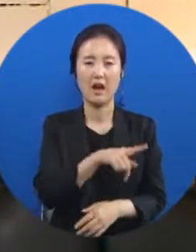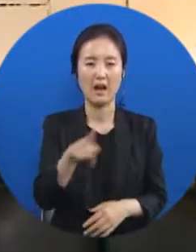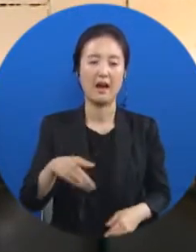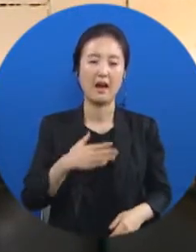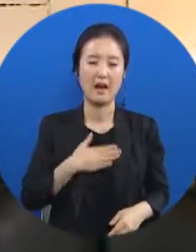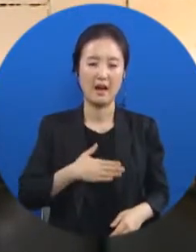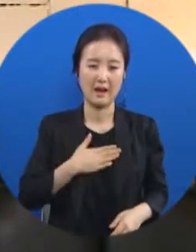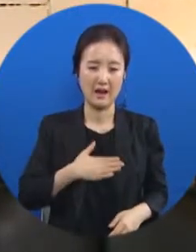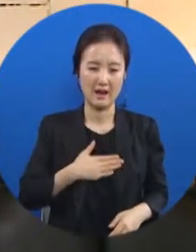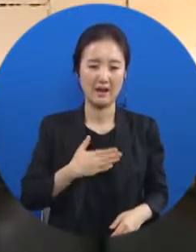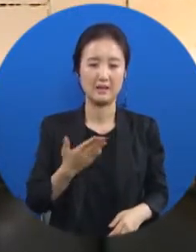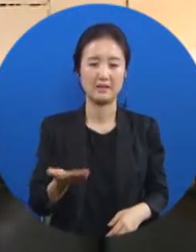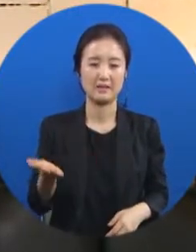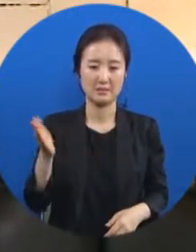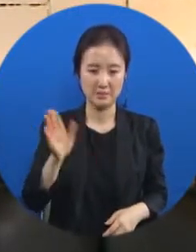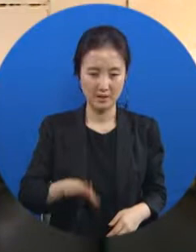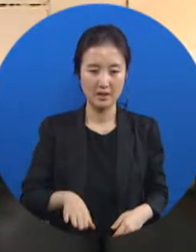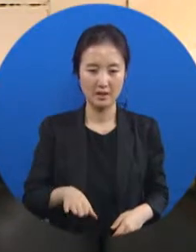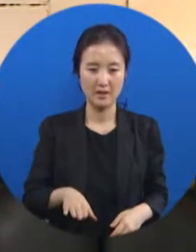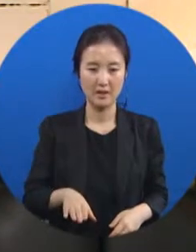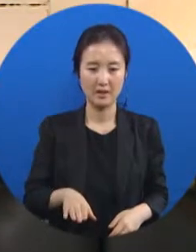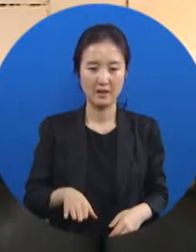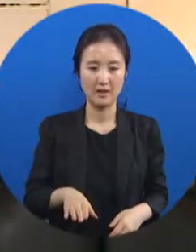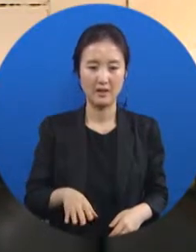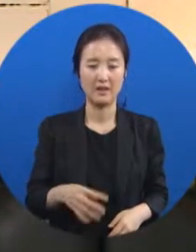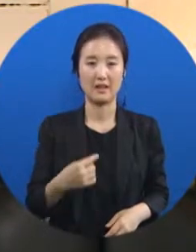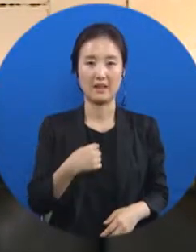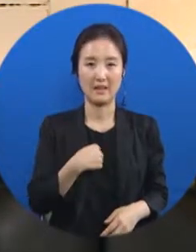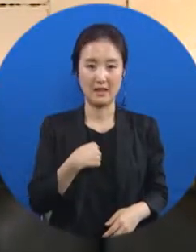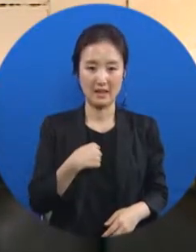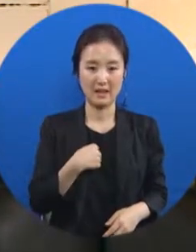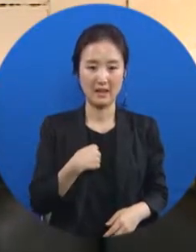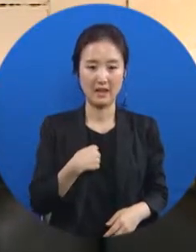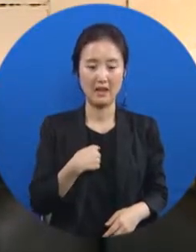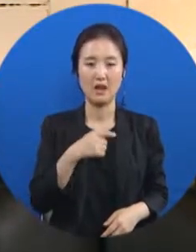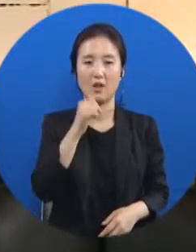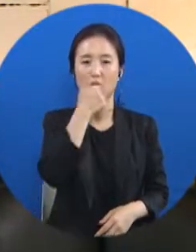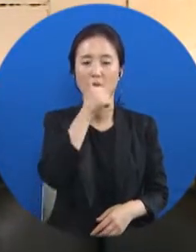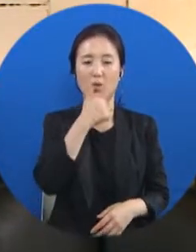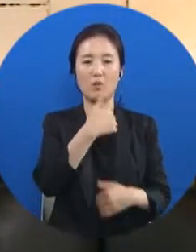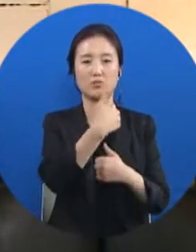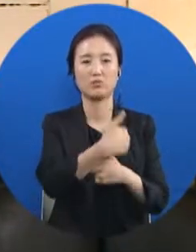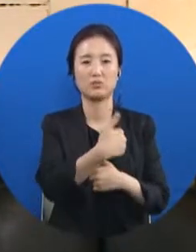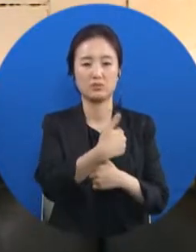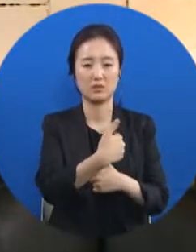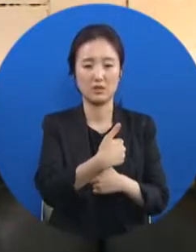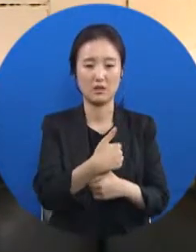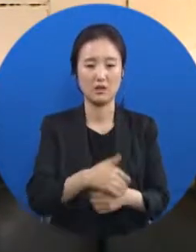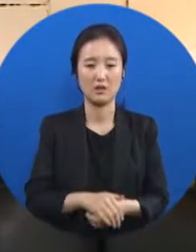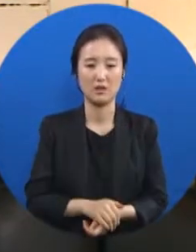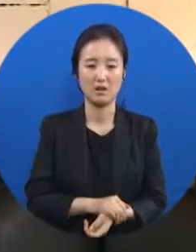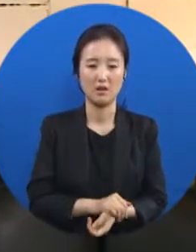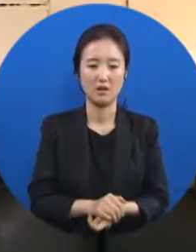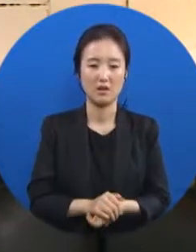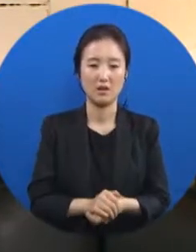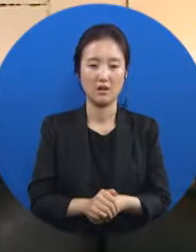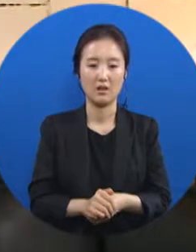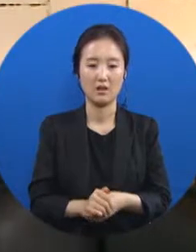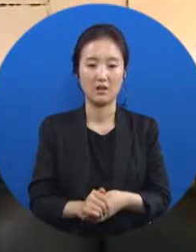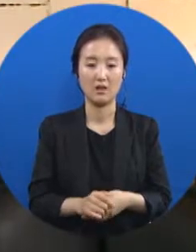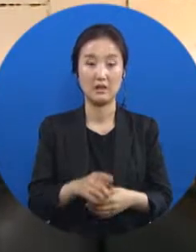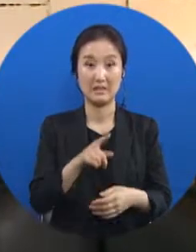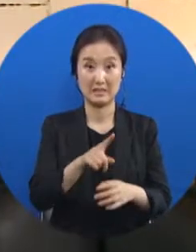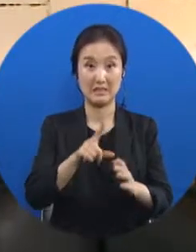영어, 독어, 일어, 능통인 백운섭 학생이 통역을 해줬으면 좋겠다. 예. 네. 거기서 걸렸는데